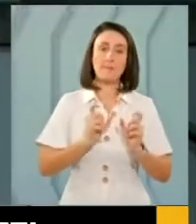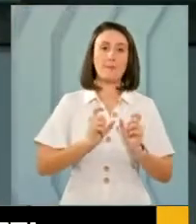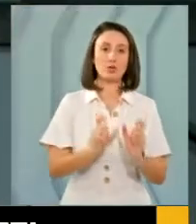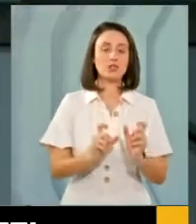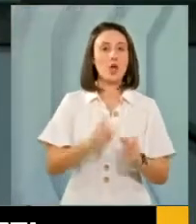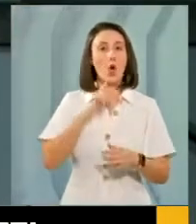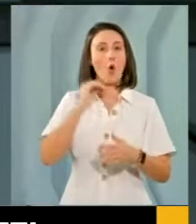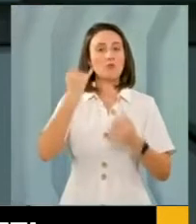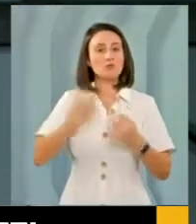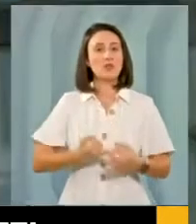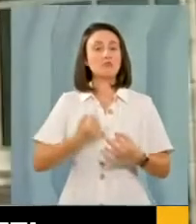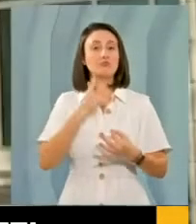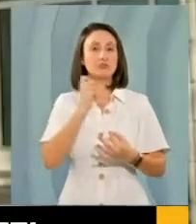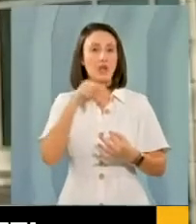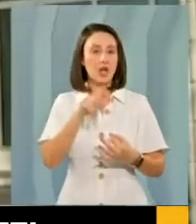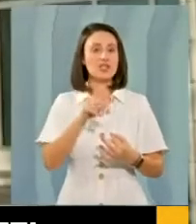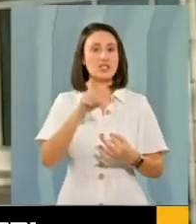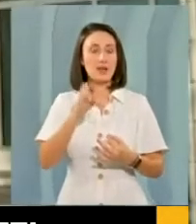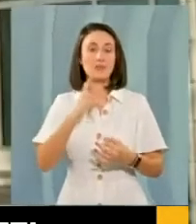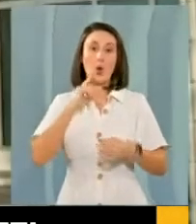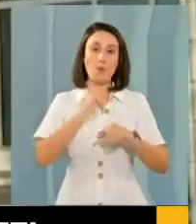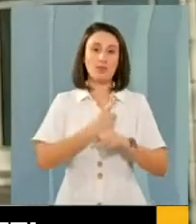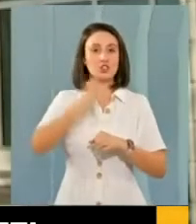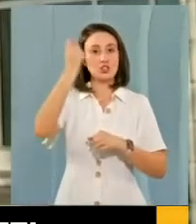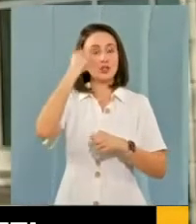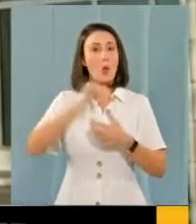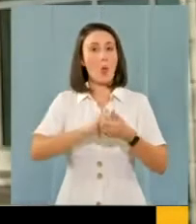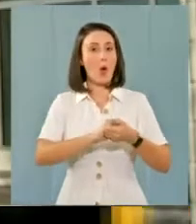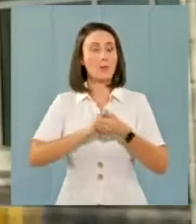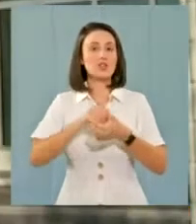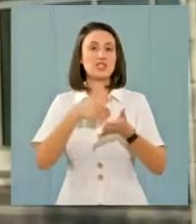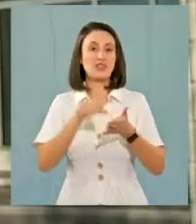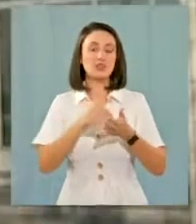ofițerilor SRI și SIE și obligă cetățenii să colaboreze cu serviciile secrete la cererea acestora.